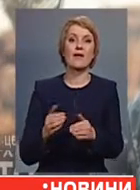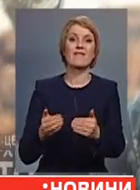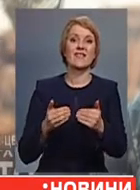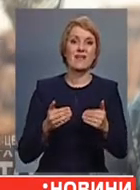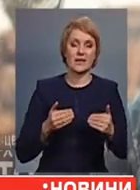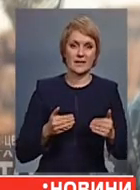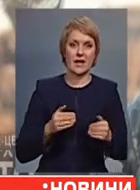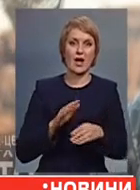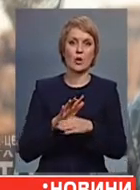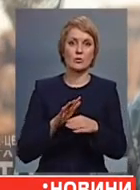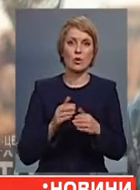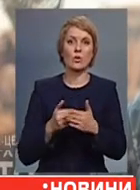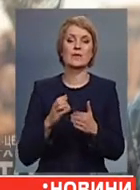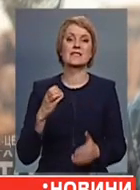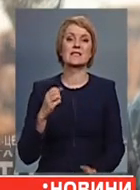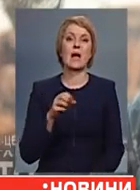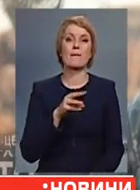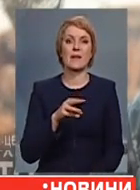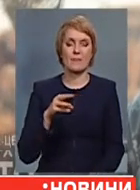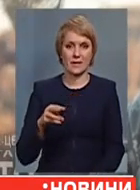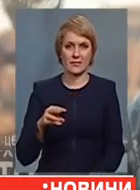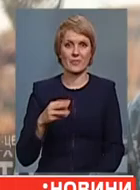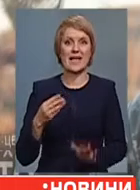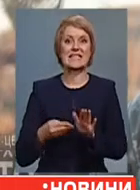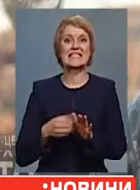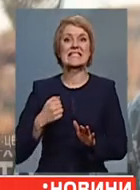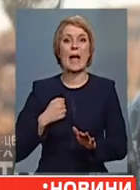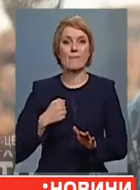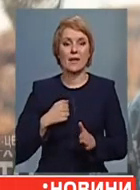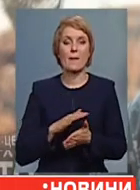мм. Військові сапери продовжують розмінування місцевості по всій лінії розмежування.